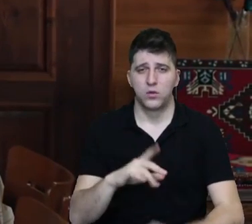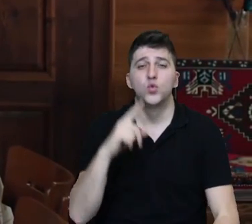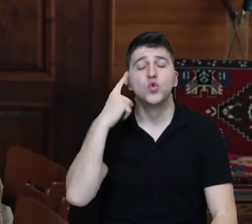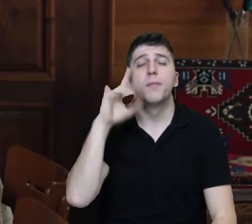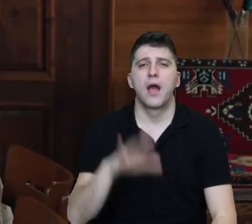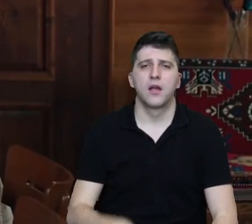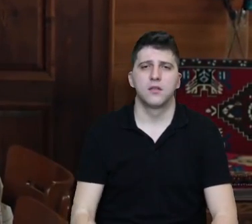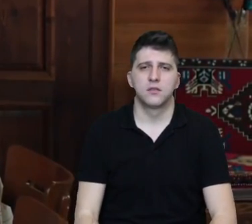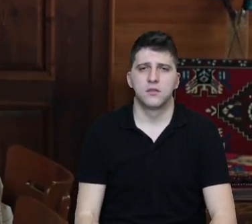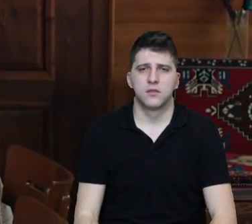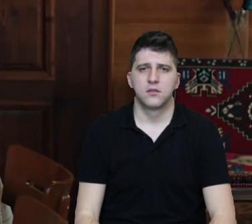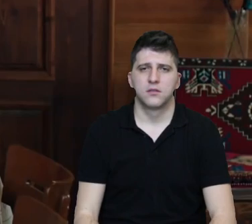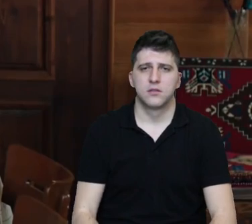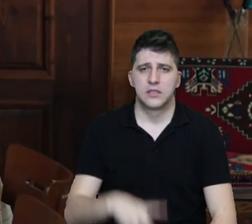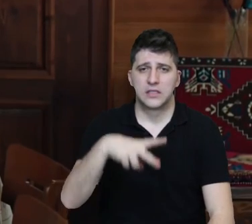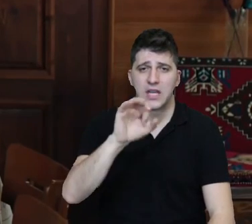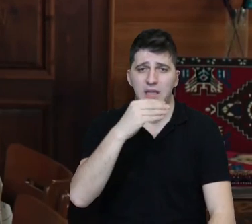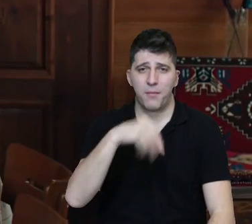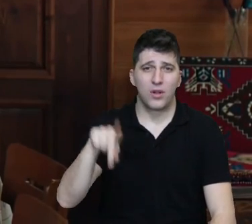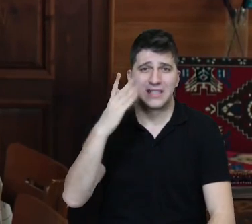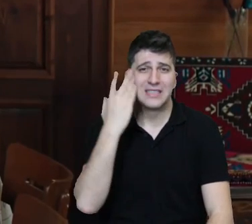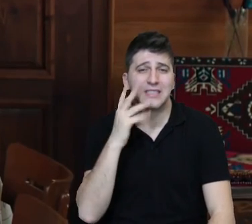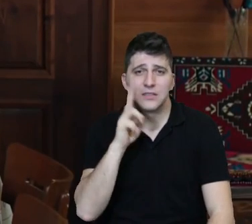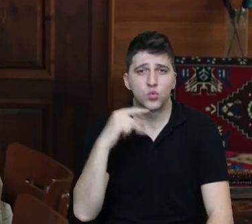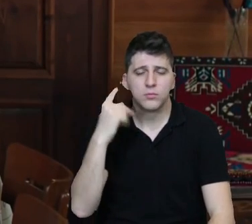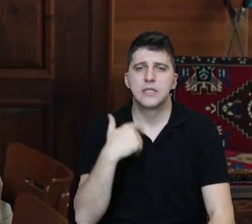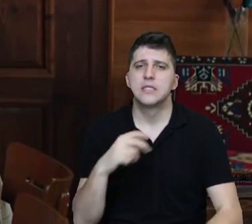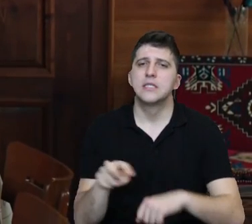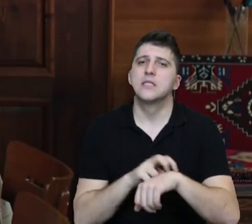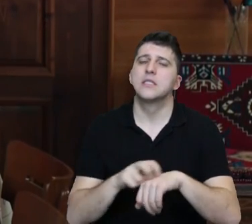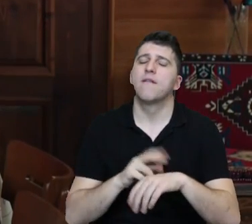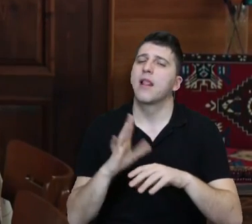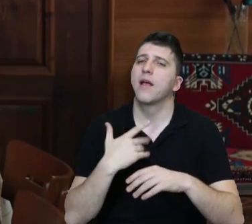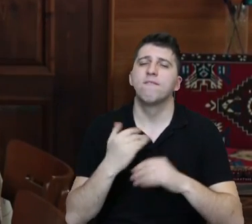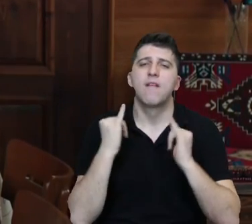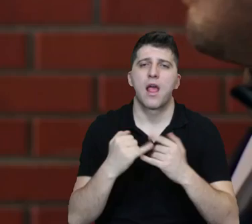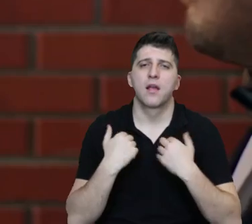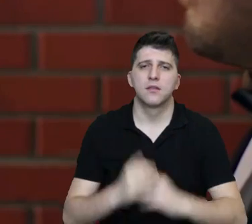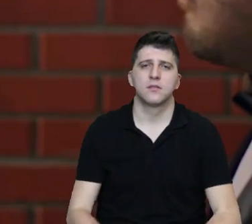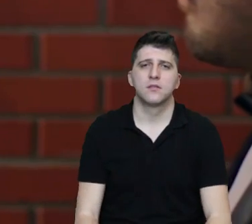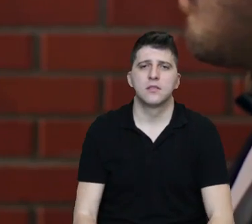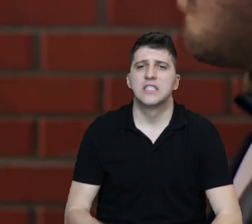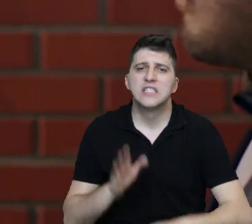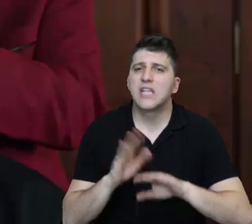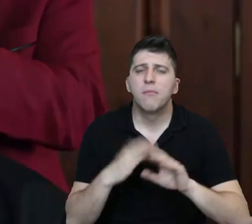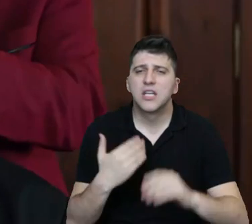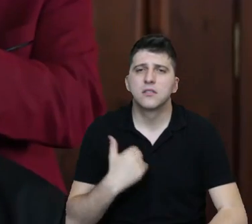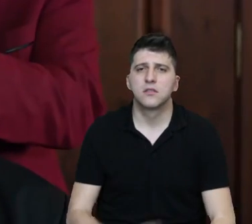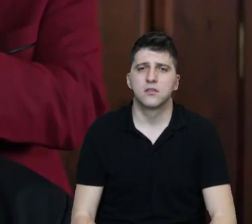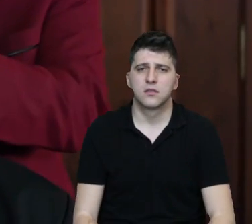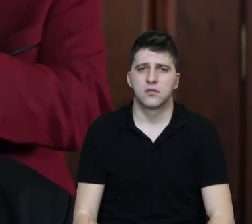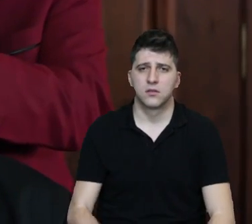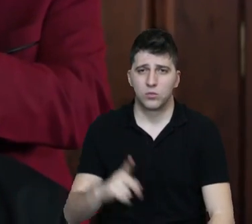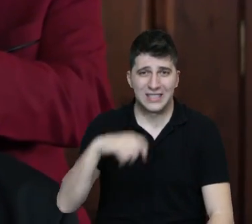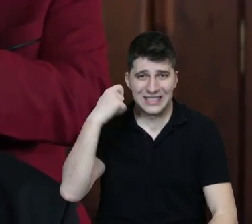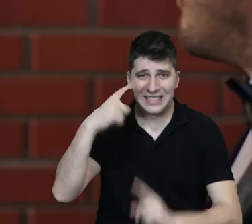düşünme. 80 milyon izlediğini düşününce vallahi aport damarı çatlayacak gibi oluyor ha. Ne yapacağız peki? Bu diziyi